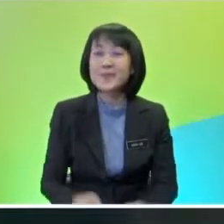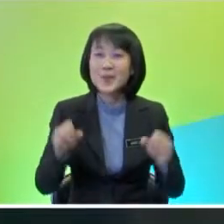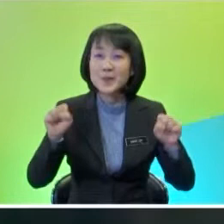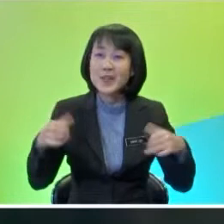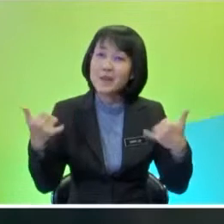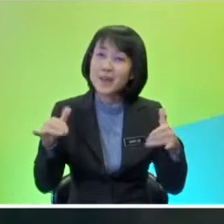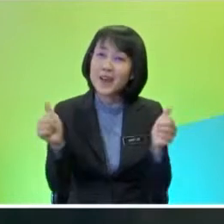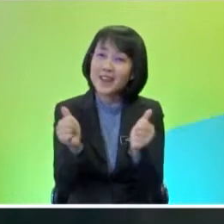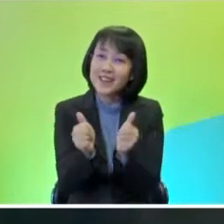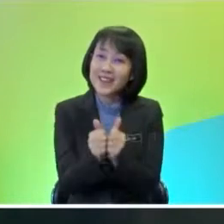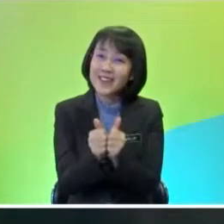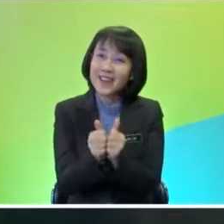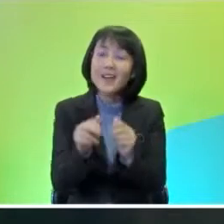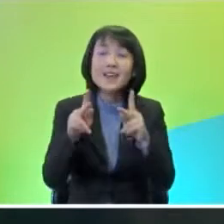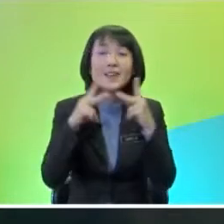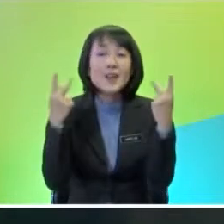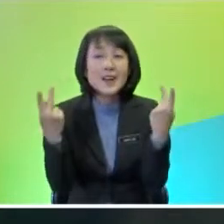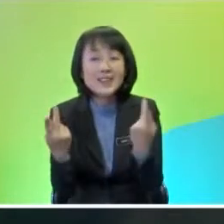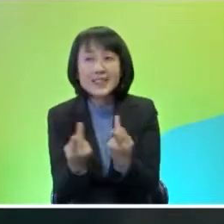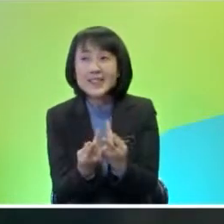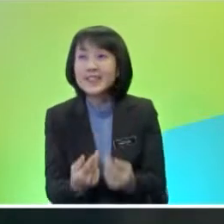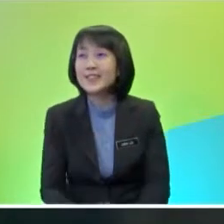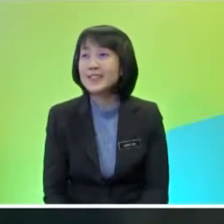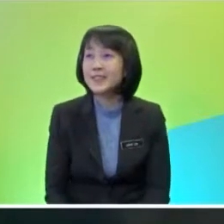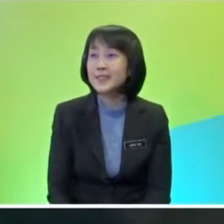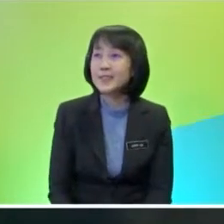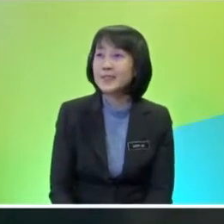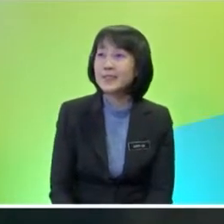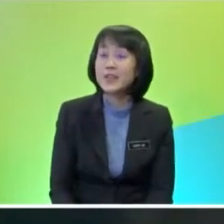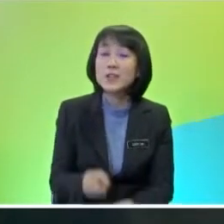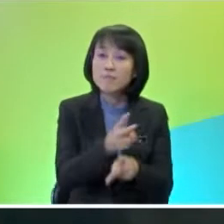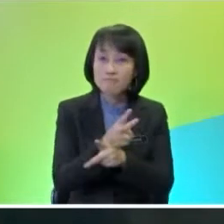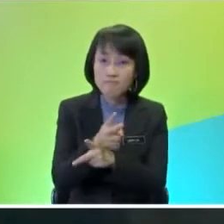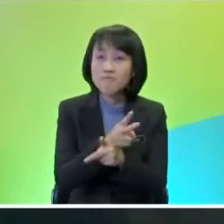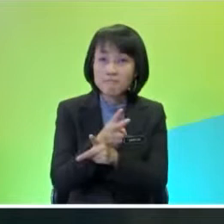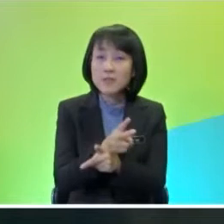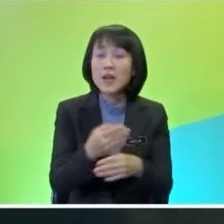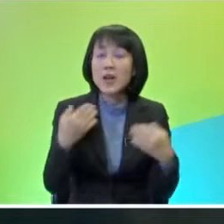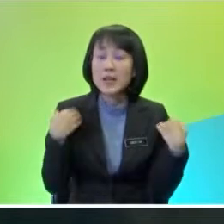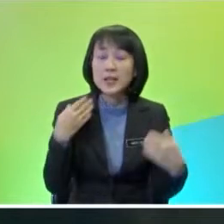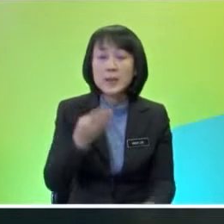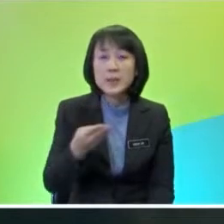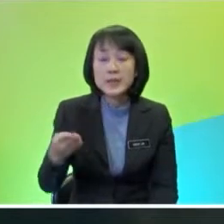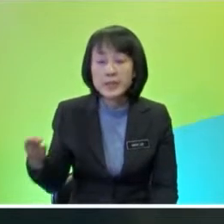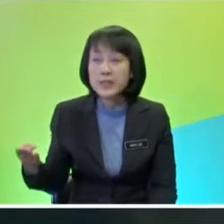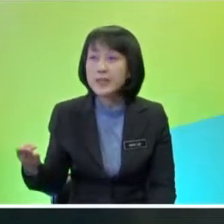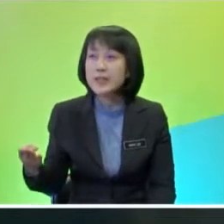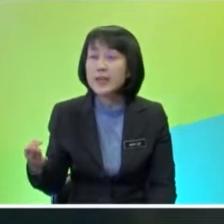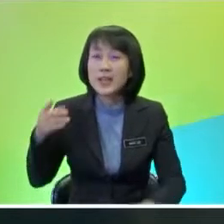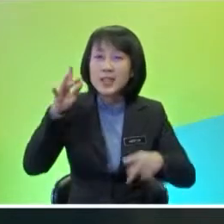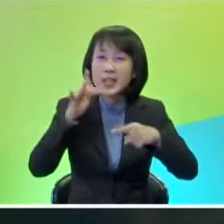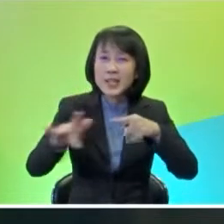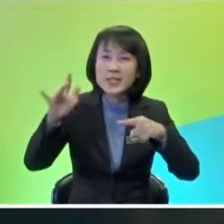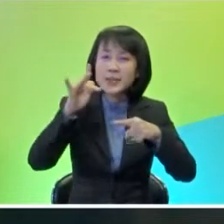Google berhati-hati amal ada kode yang agak eee berbahaya tajam Contohnya seperti penutup